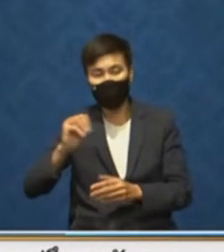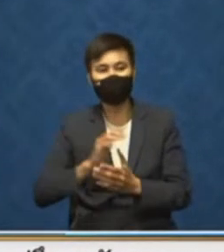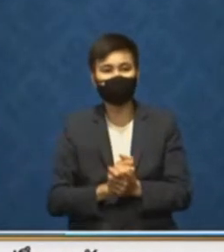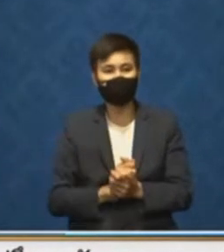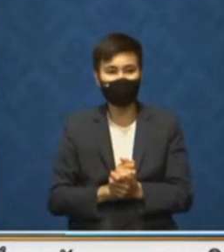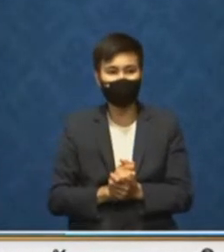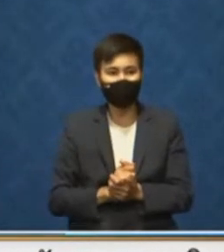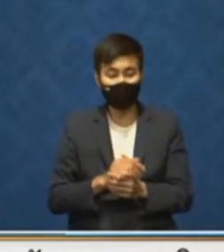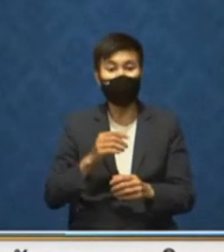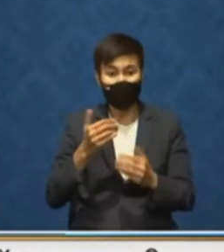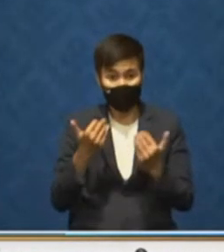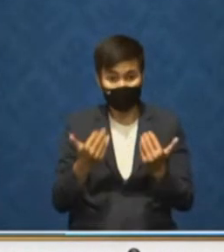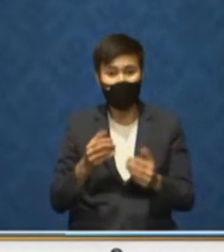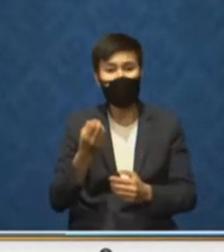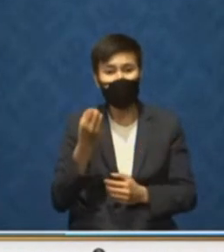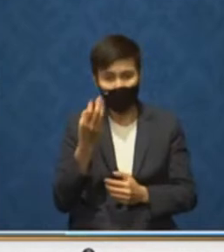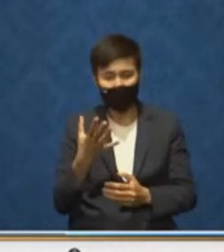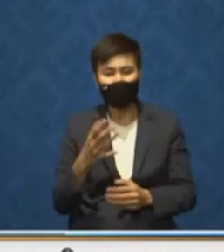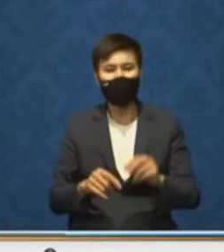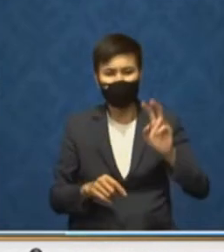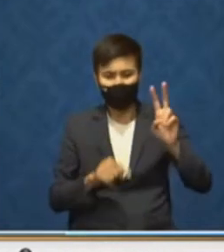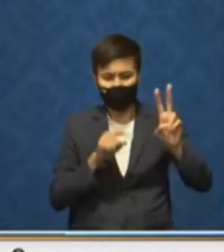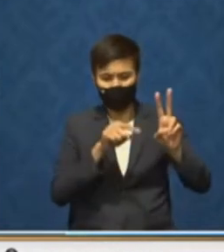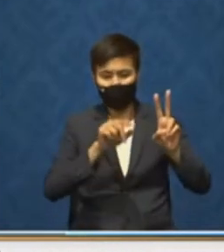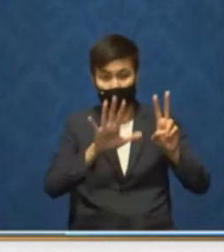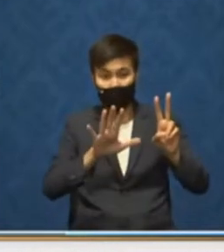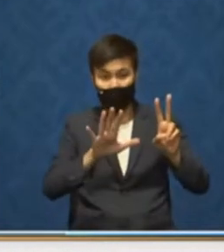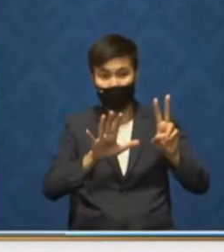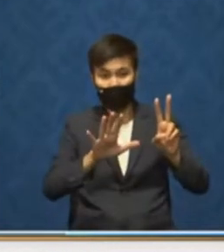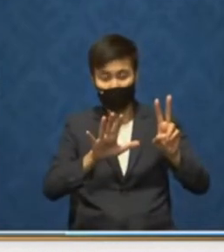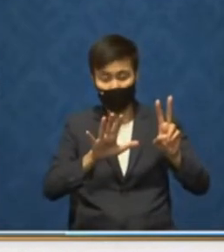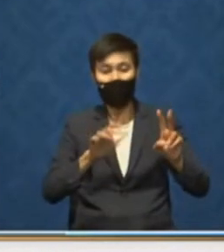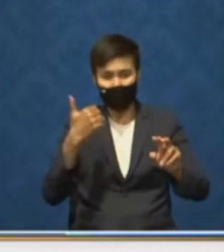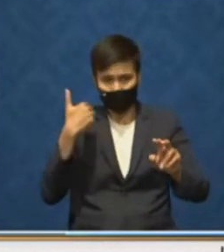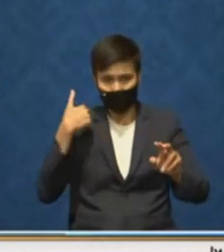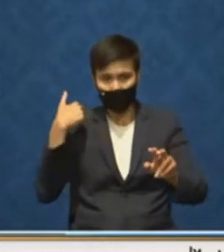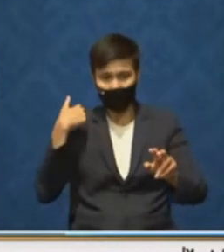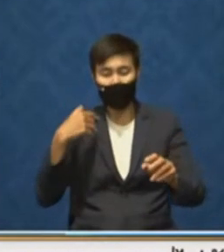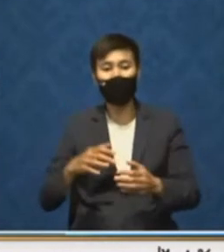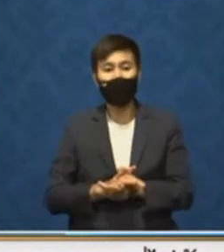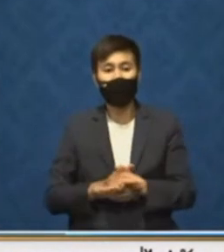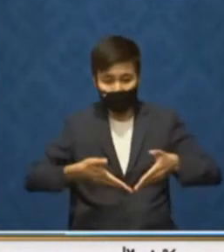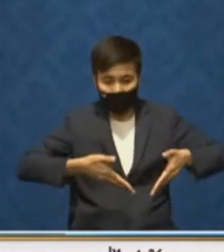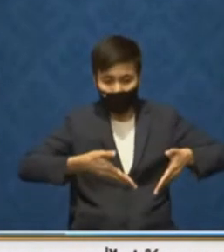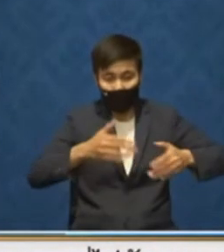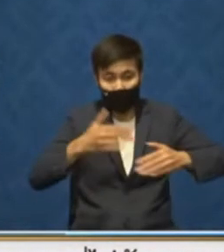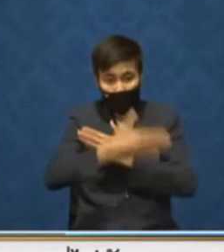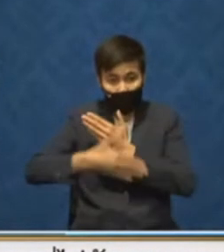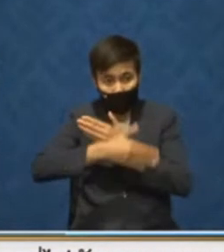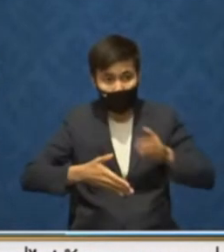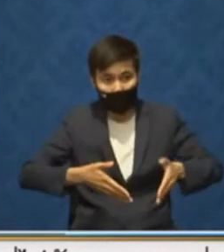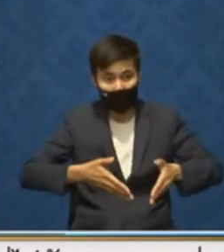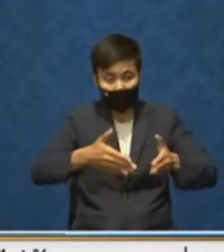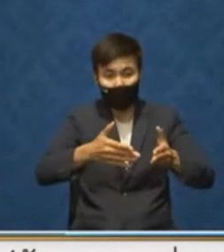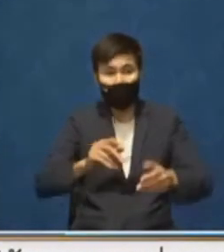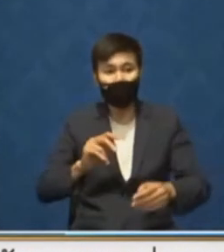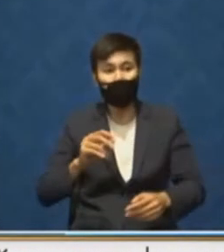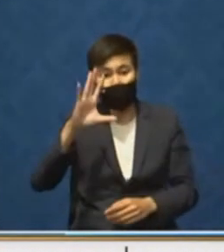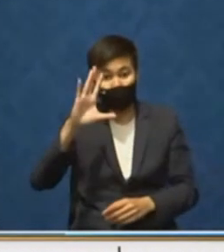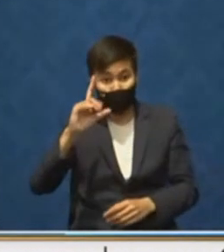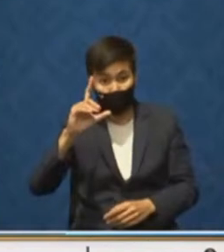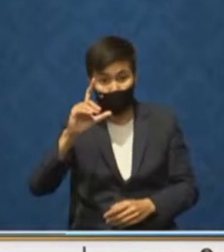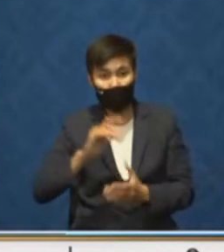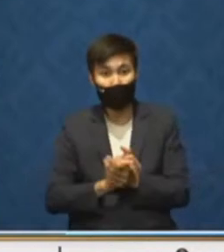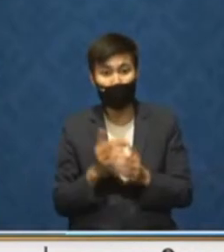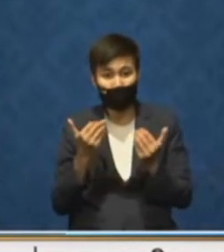ก็ถือว่ามากกว่าแค่เลี้ยง 2.5เท่าแล้วก็มีสายอีก 2สายจะเปิดใช้ในปีนี้เป็นโมเดลนะครับสายสีปกติล่ะที่